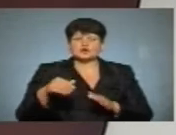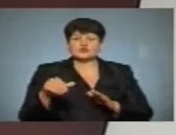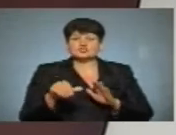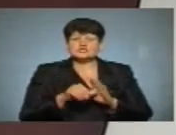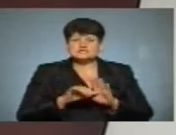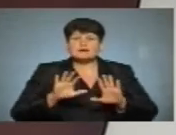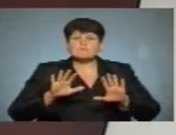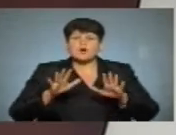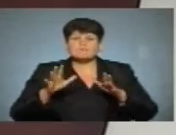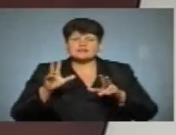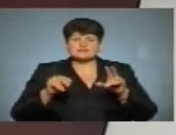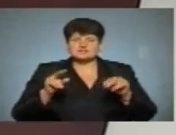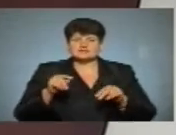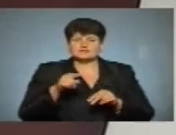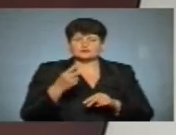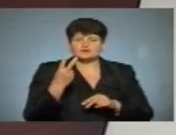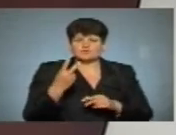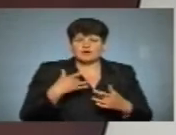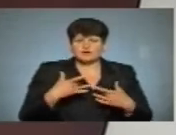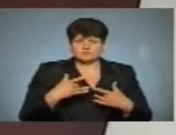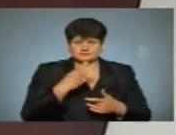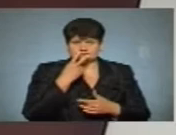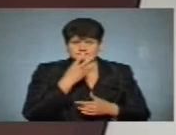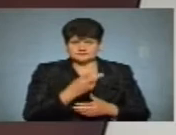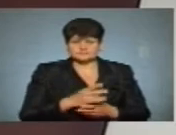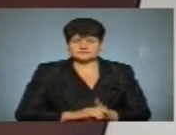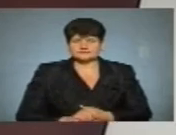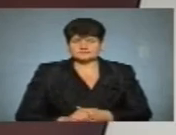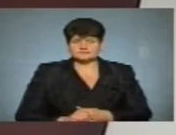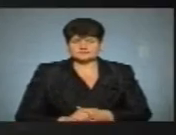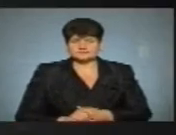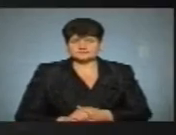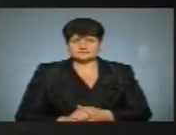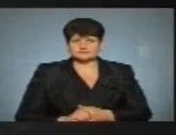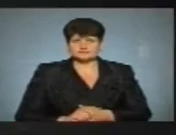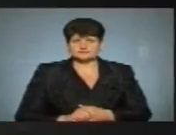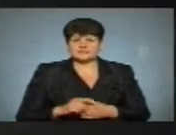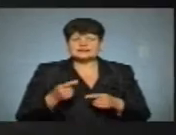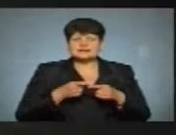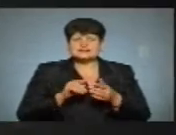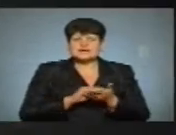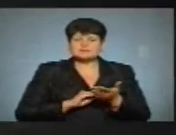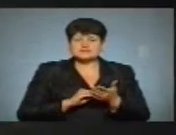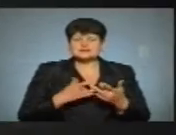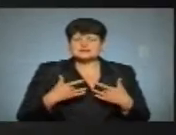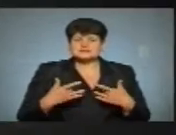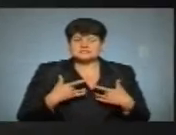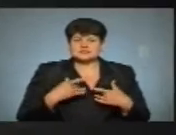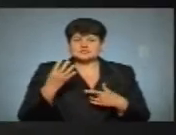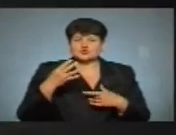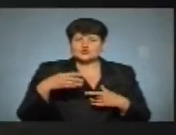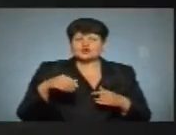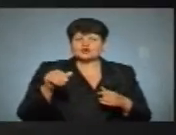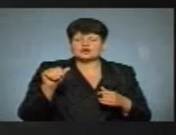щастя». На ній були присутні двоє акторів, як це було, Анжела Шова бачила. Це репетиція сцени із вистави «46